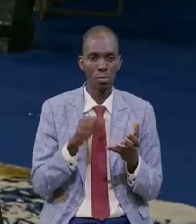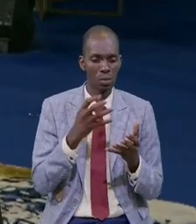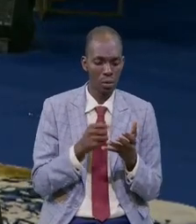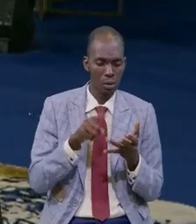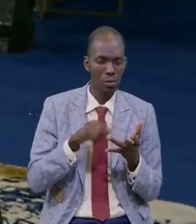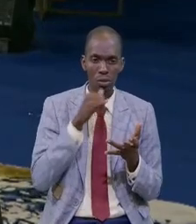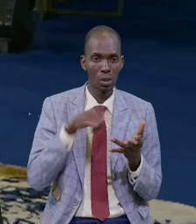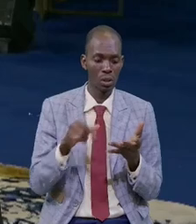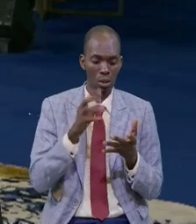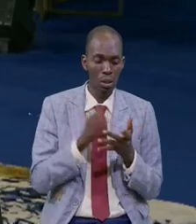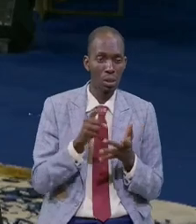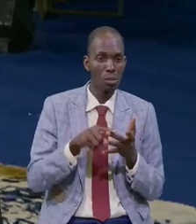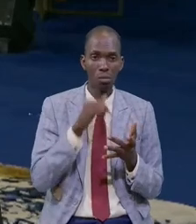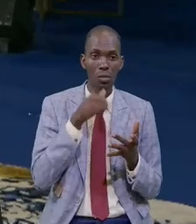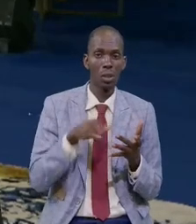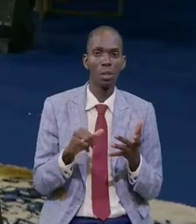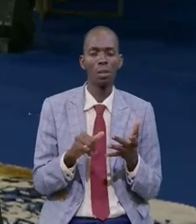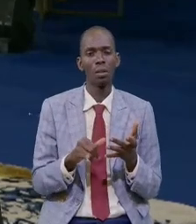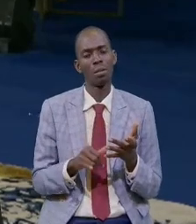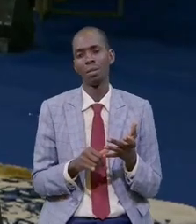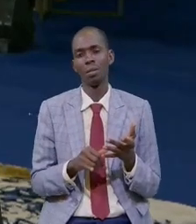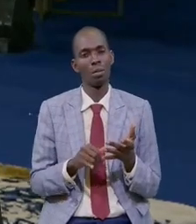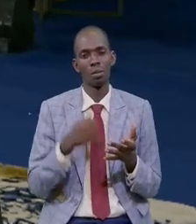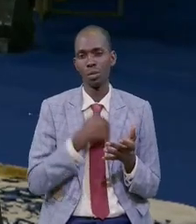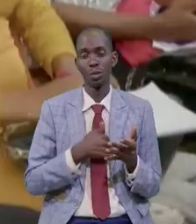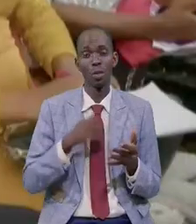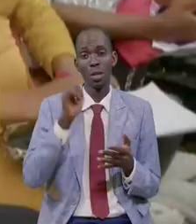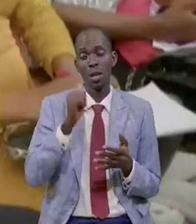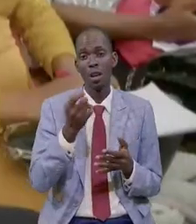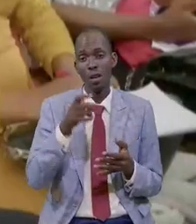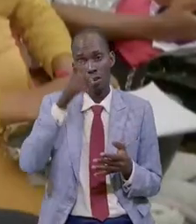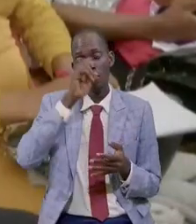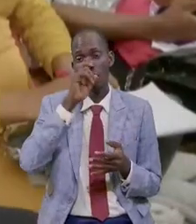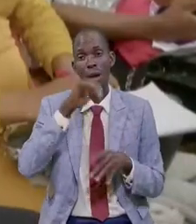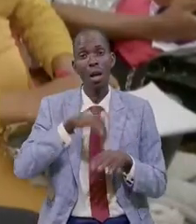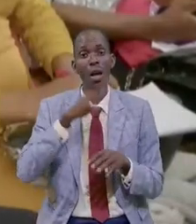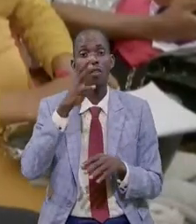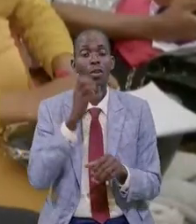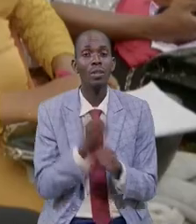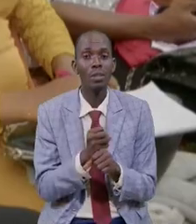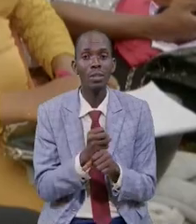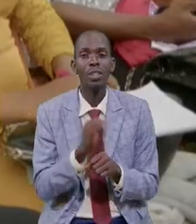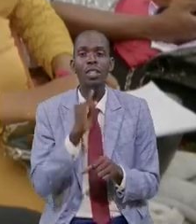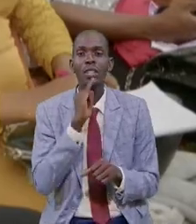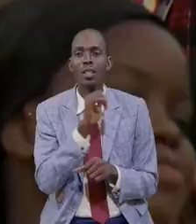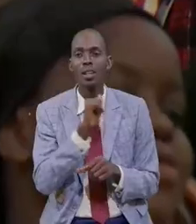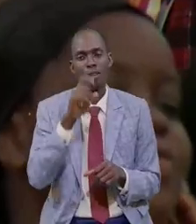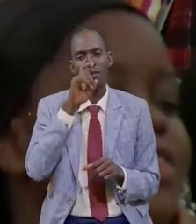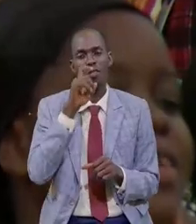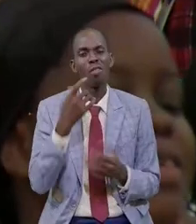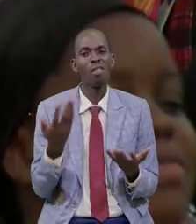ceci aussi n'est pas arrivé un ensère 40 ans dit-toi parler